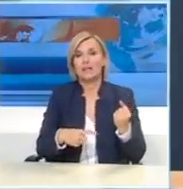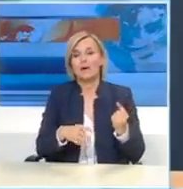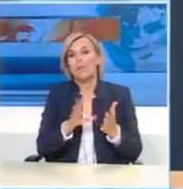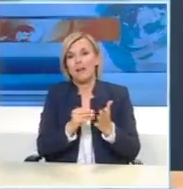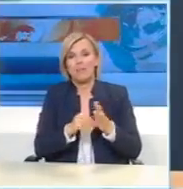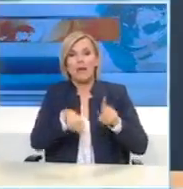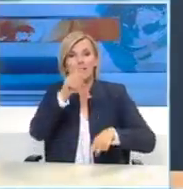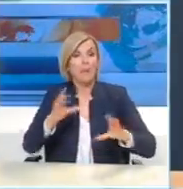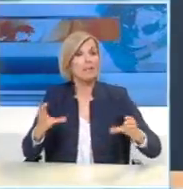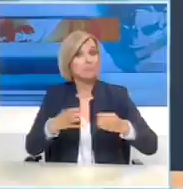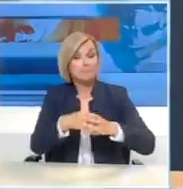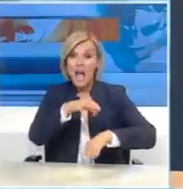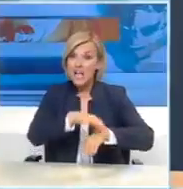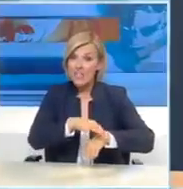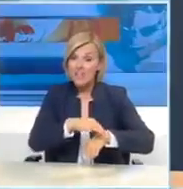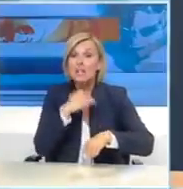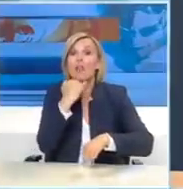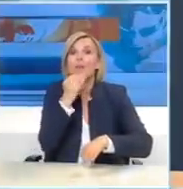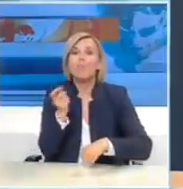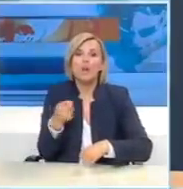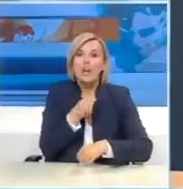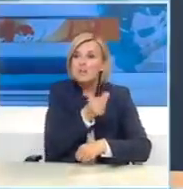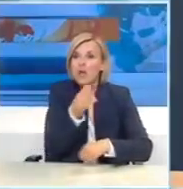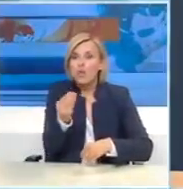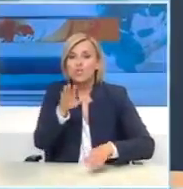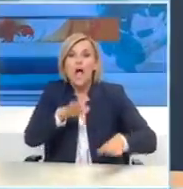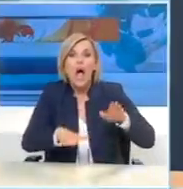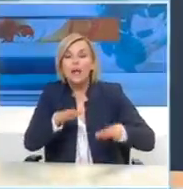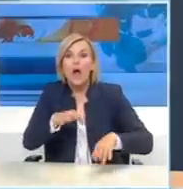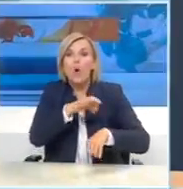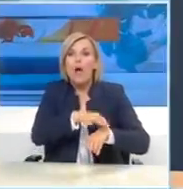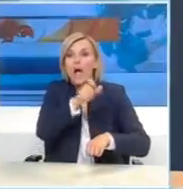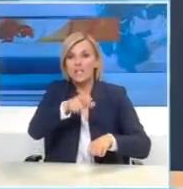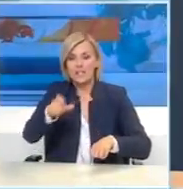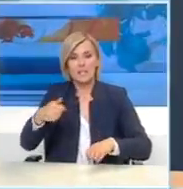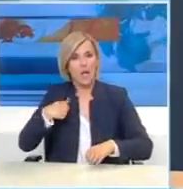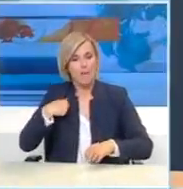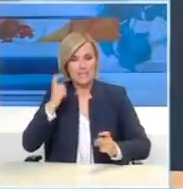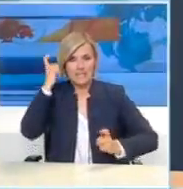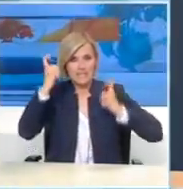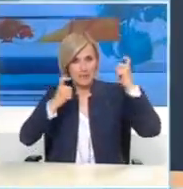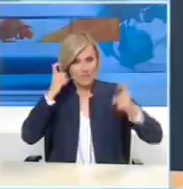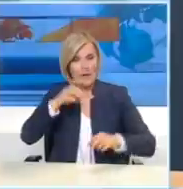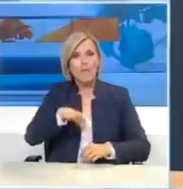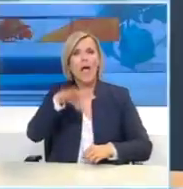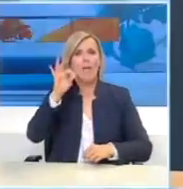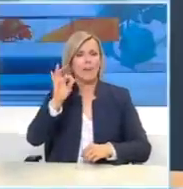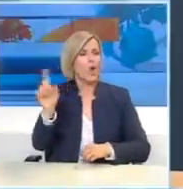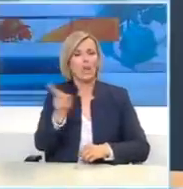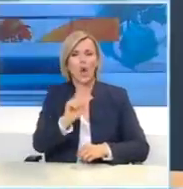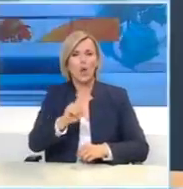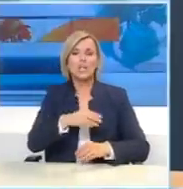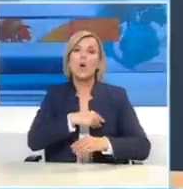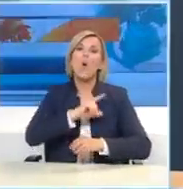κάτι. Και αυτό είναι πάρα πολύ δύσκολο, ξέρετε, και είναι και ηθικό δίλημα. Εμείς επιλέξαμε να μην έχουμε αυτό το control arm σε αυτή τη